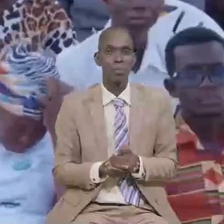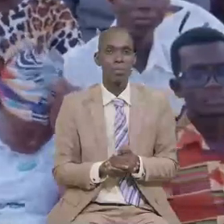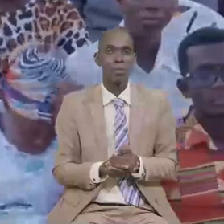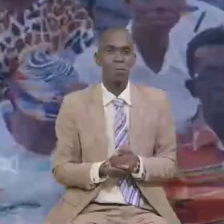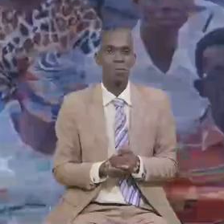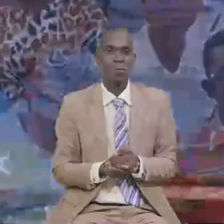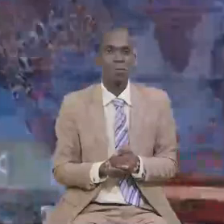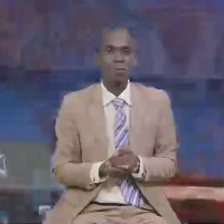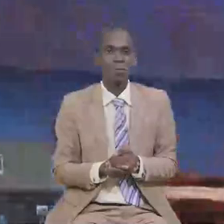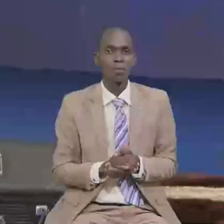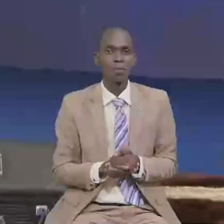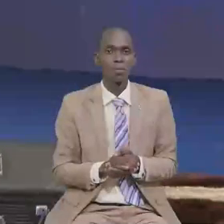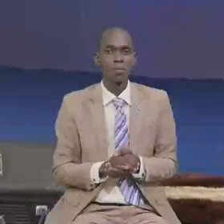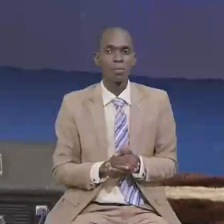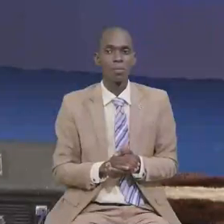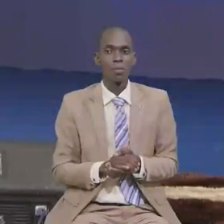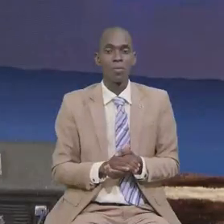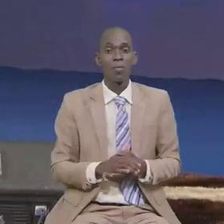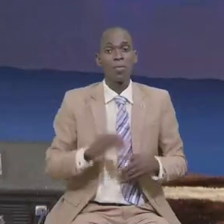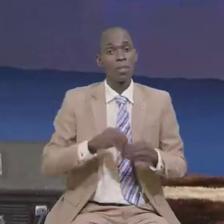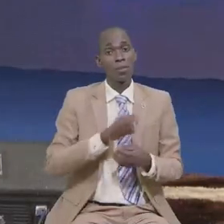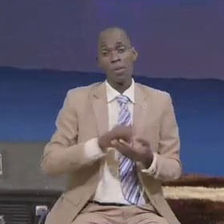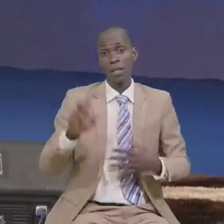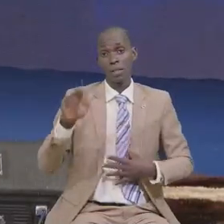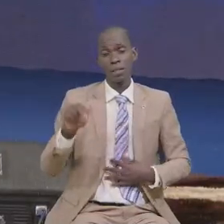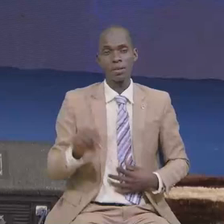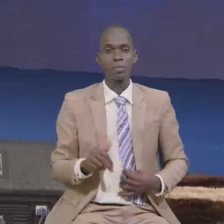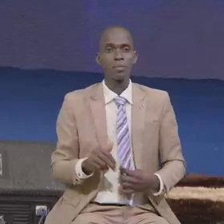reconnaître. Le verset 13.